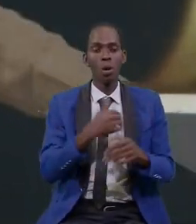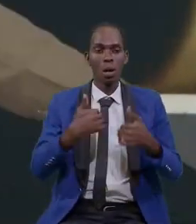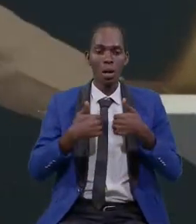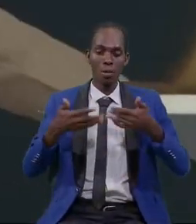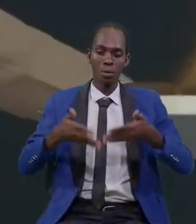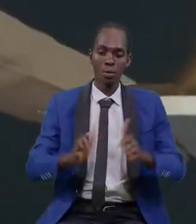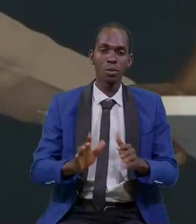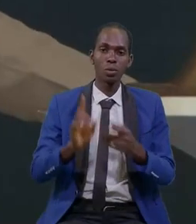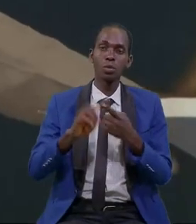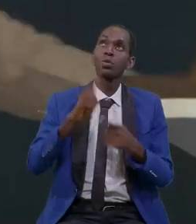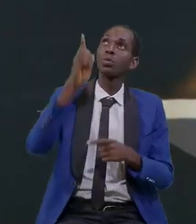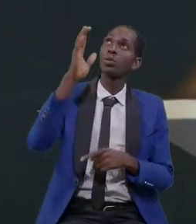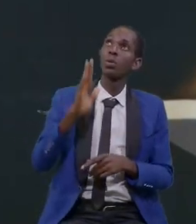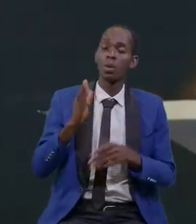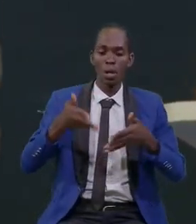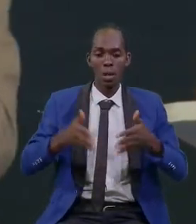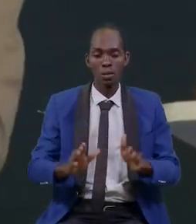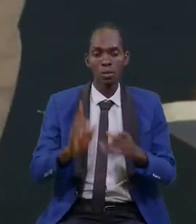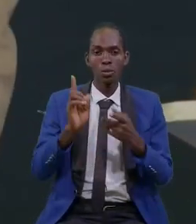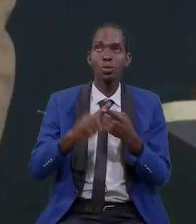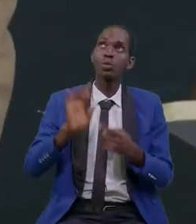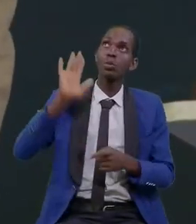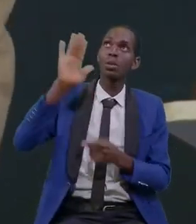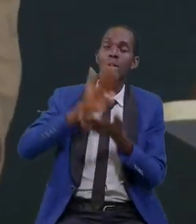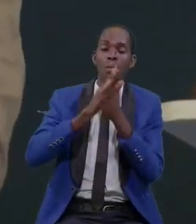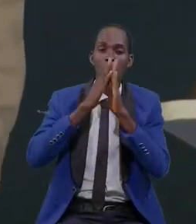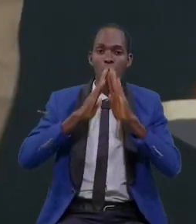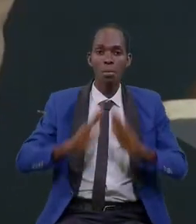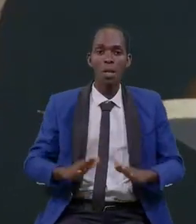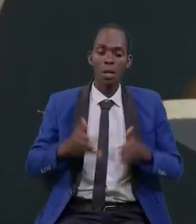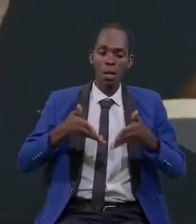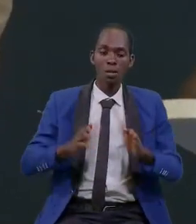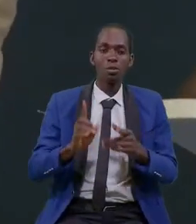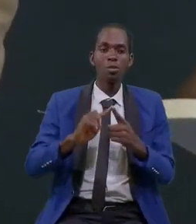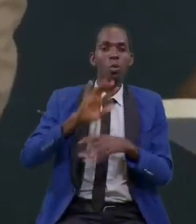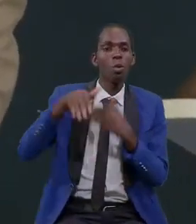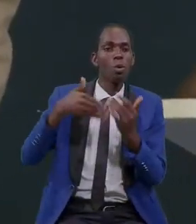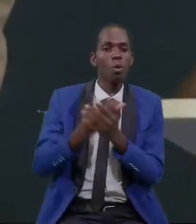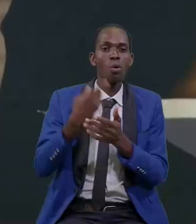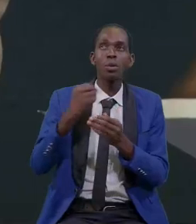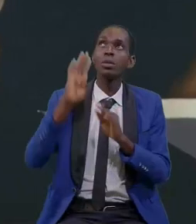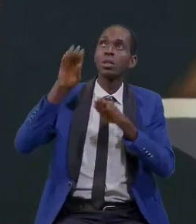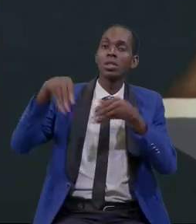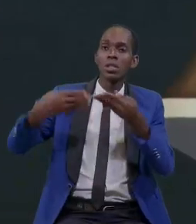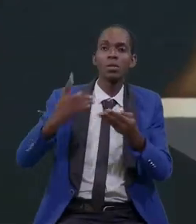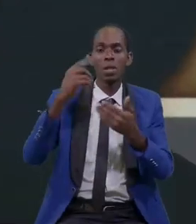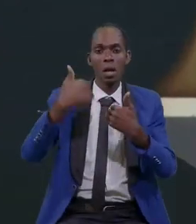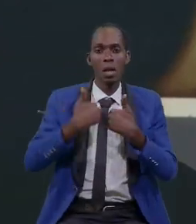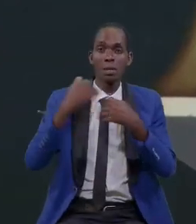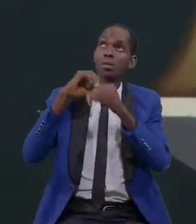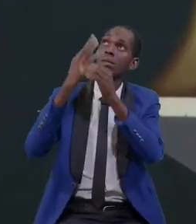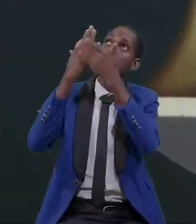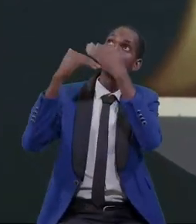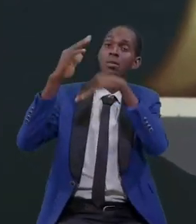nous avons accès à sa paix, nous avons accès à toutes les provisions qu'il a au ciel pour toi et pour